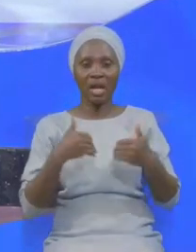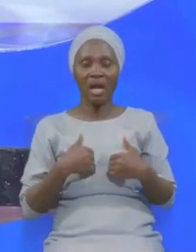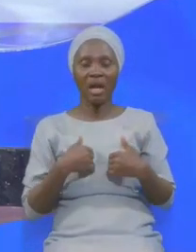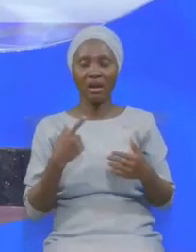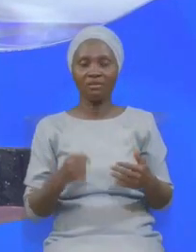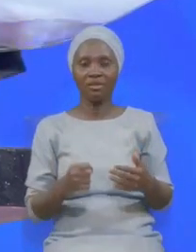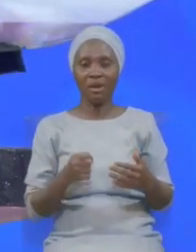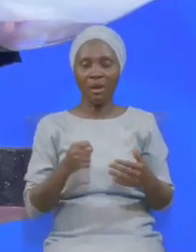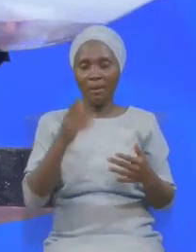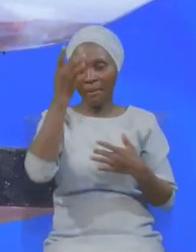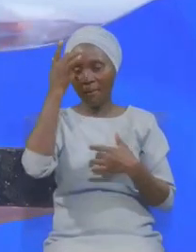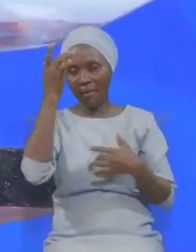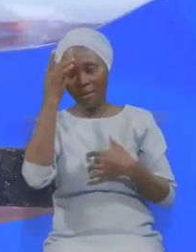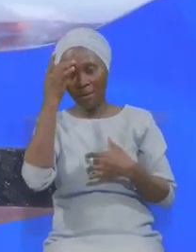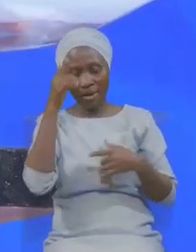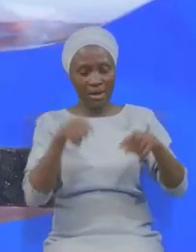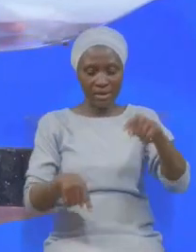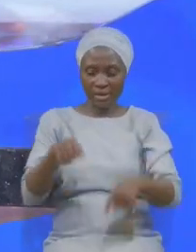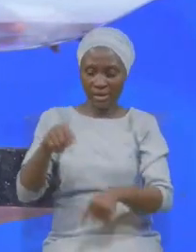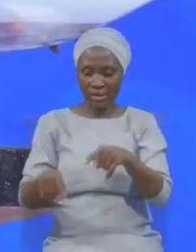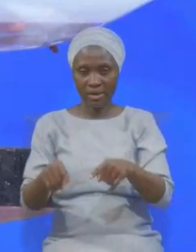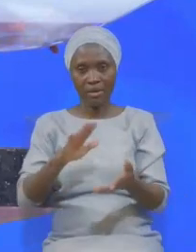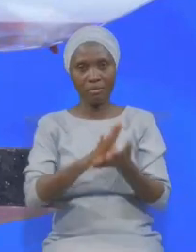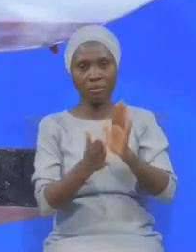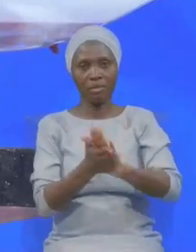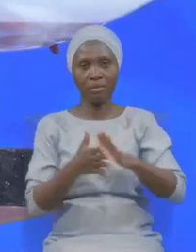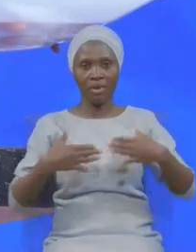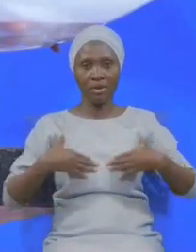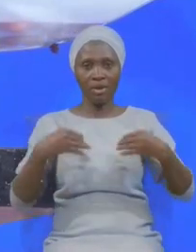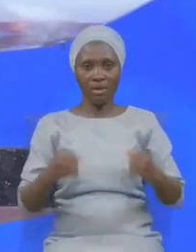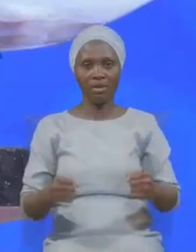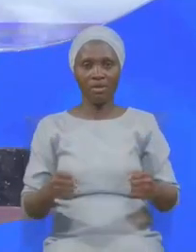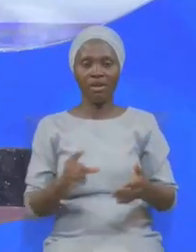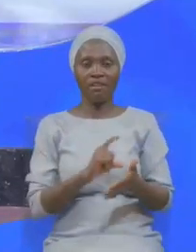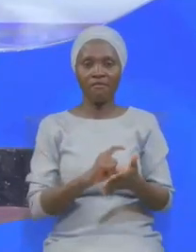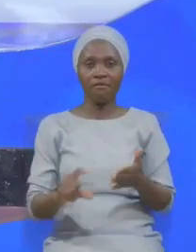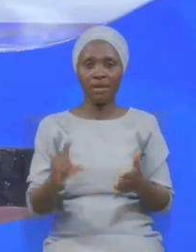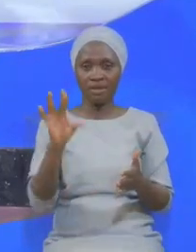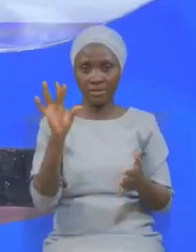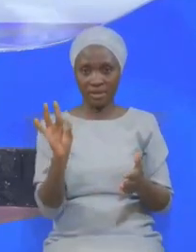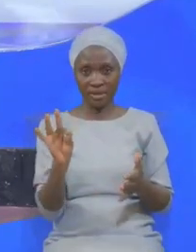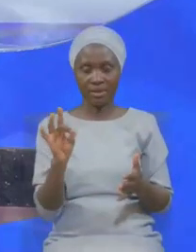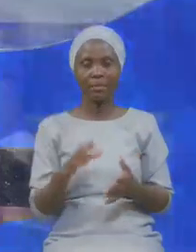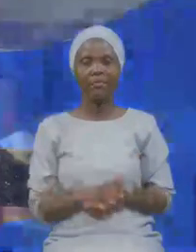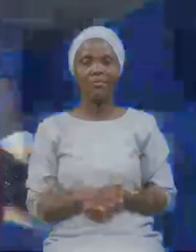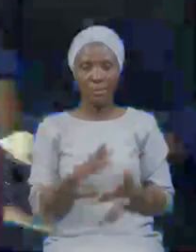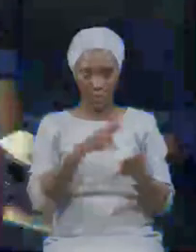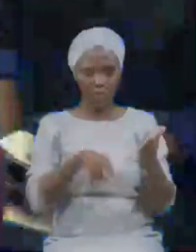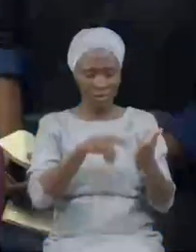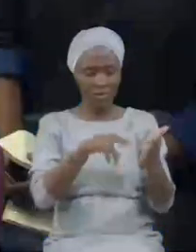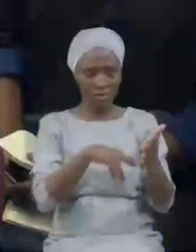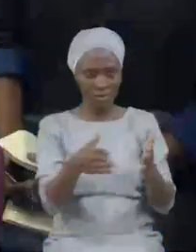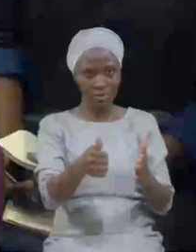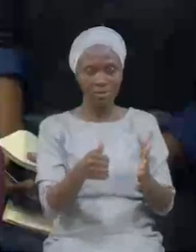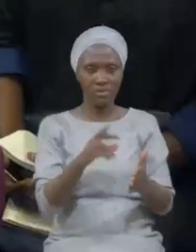de boiteux furent guéris. Verset 8. Lisez cela vous-même. Verset